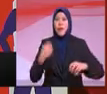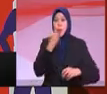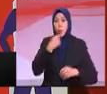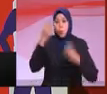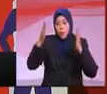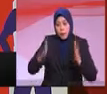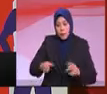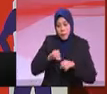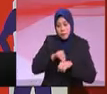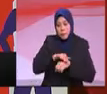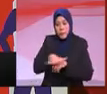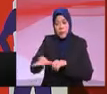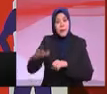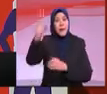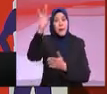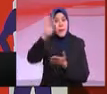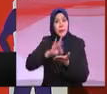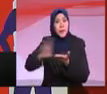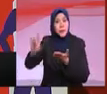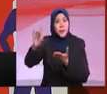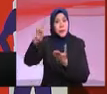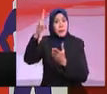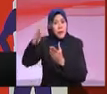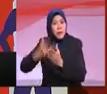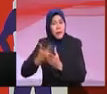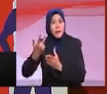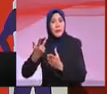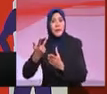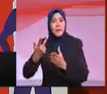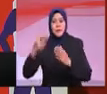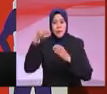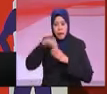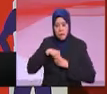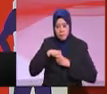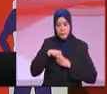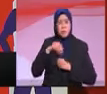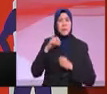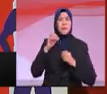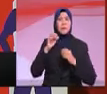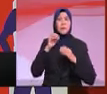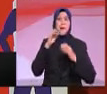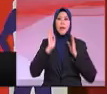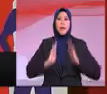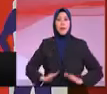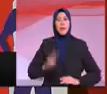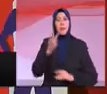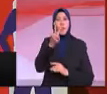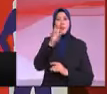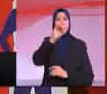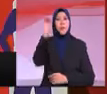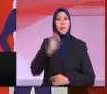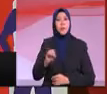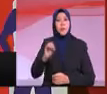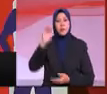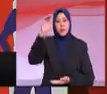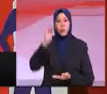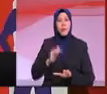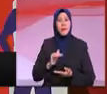dijangkiti lepas 8 minggu, 3 bulan, antibody hanya tinggal 20% saja. Jadi tak mencukupi